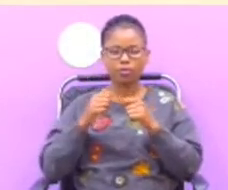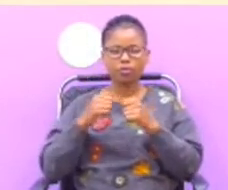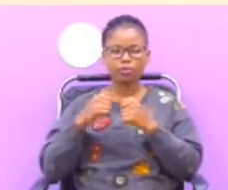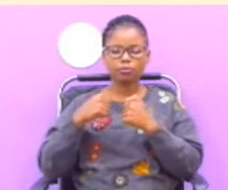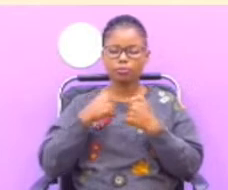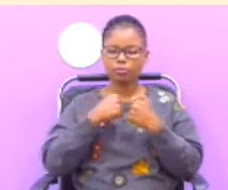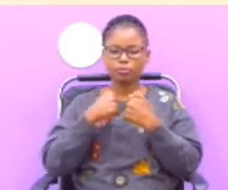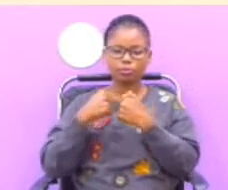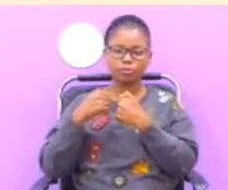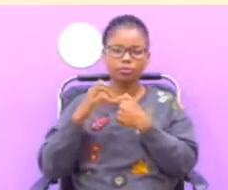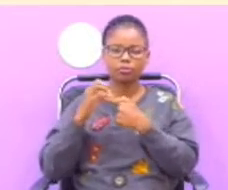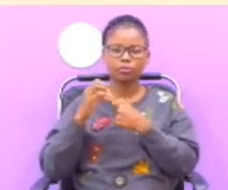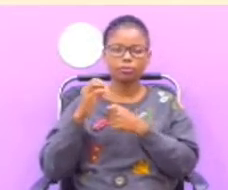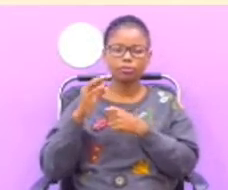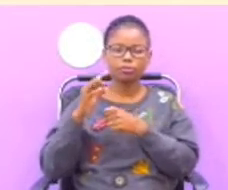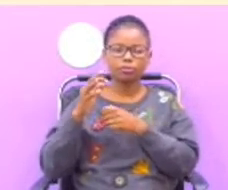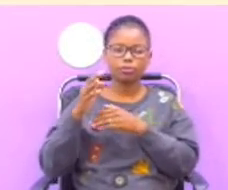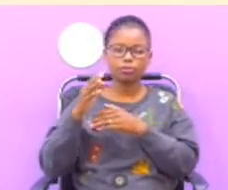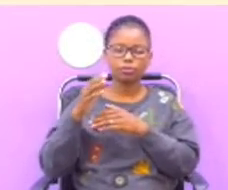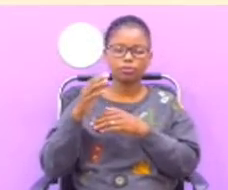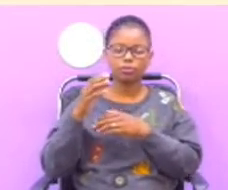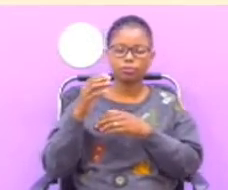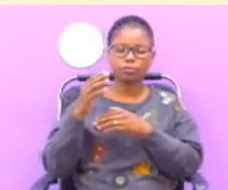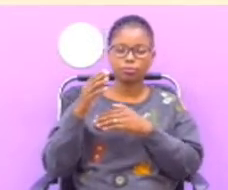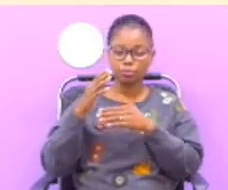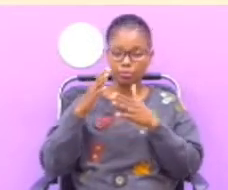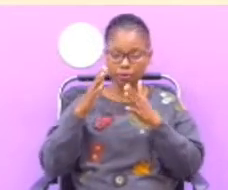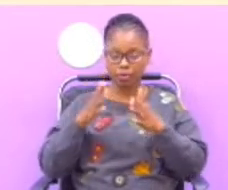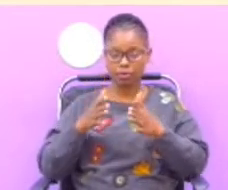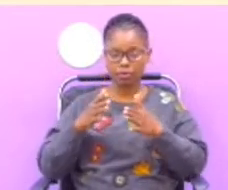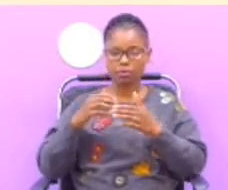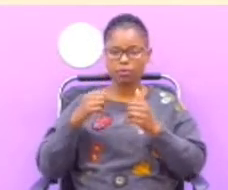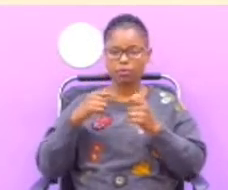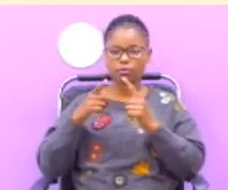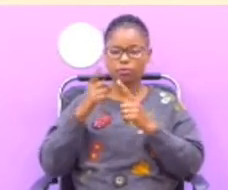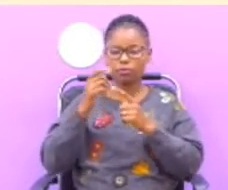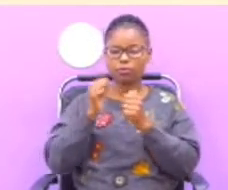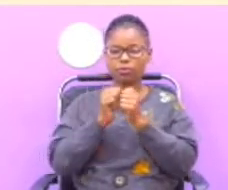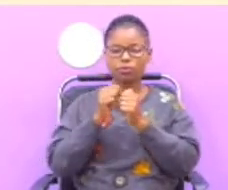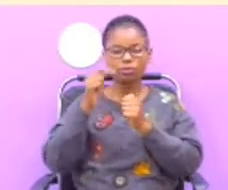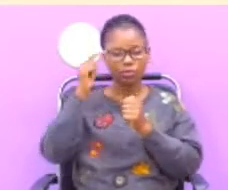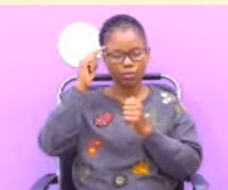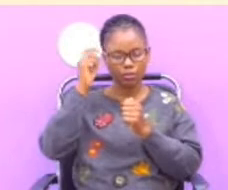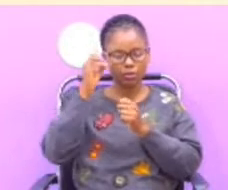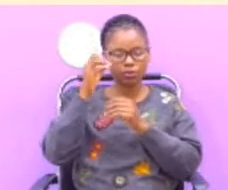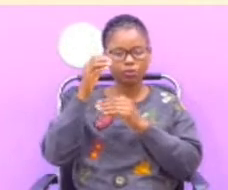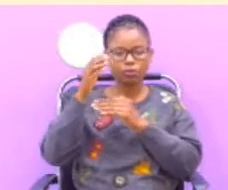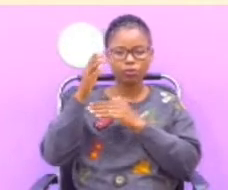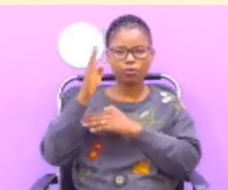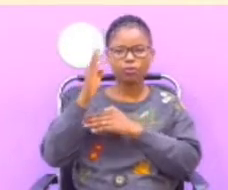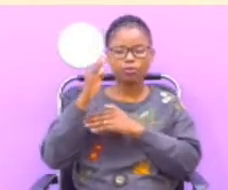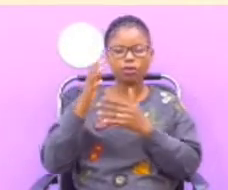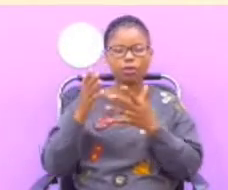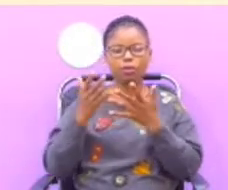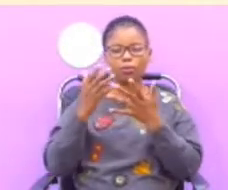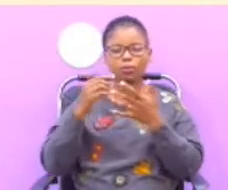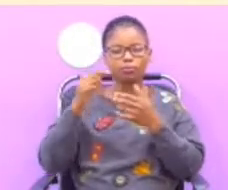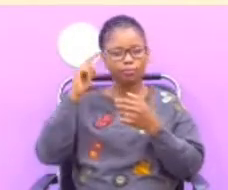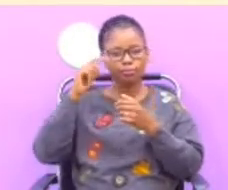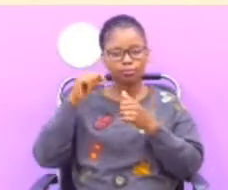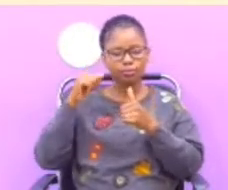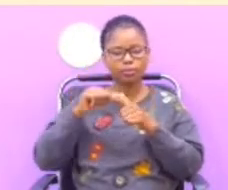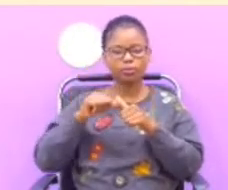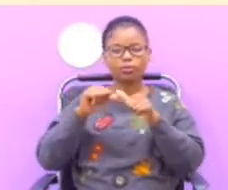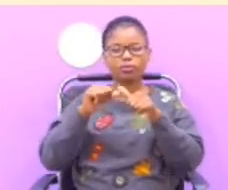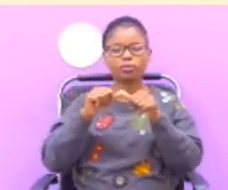hinya wito titakedo, maitho ine magai. Todo kigo kia gai kigo ka mesiri ya maitomara ihanele iria mono mono mono mono na